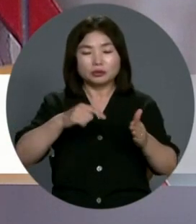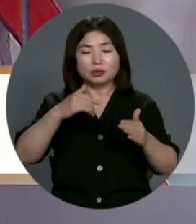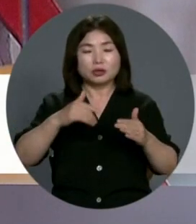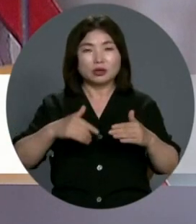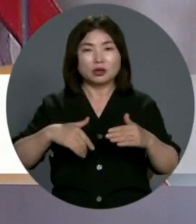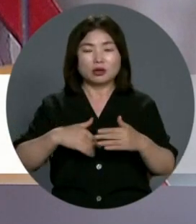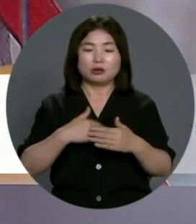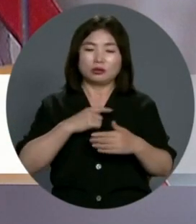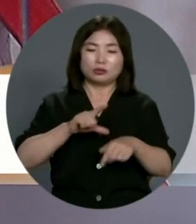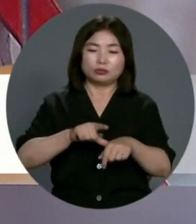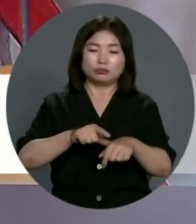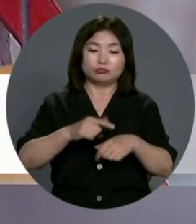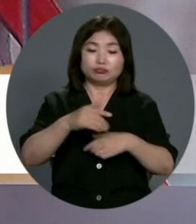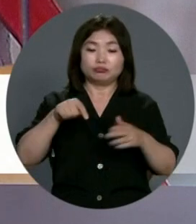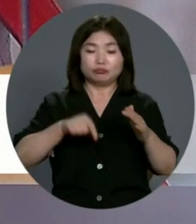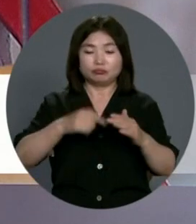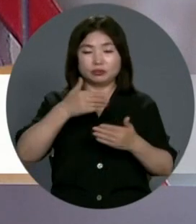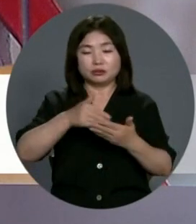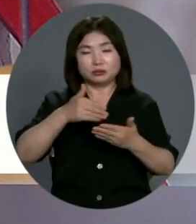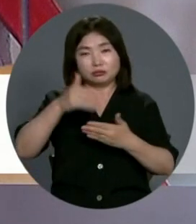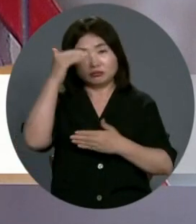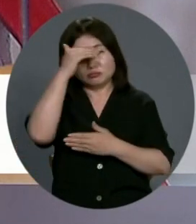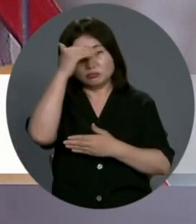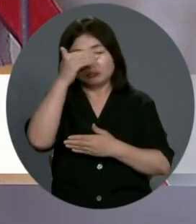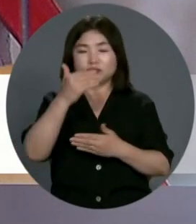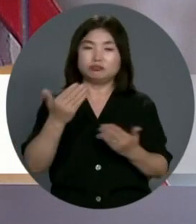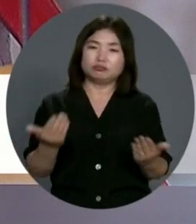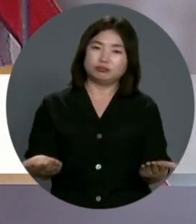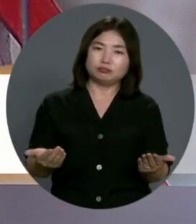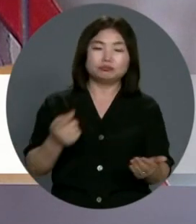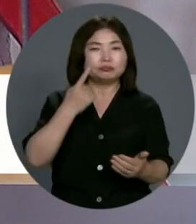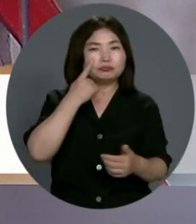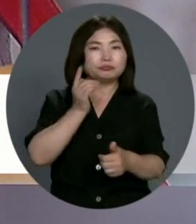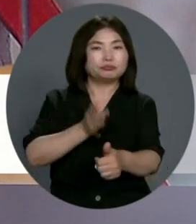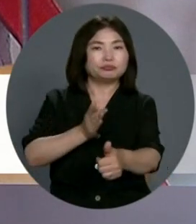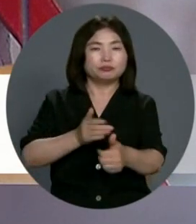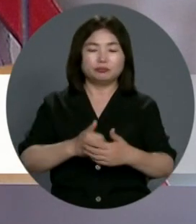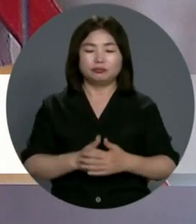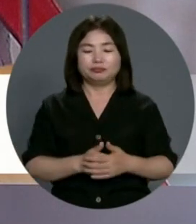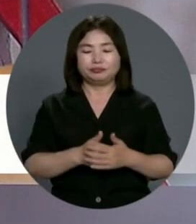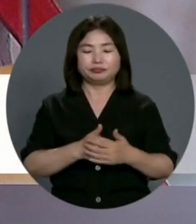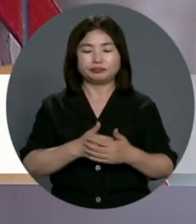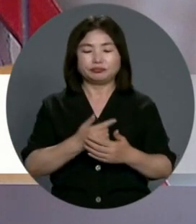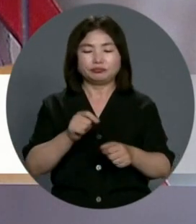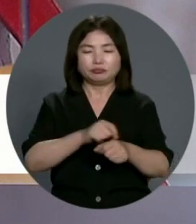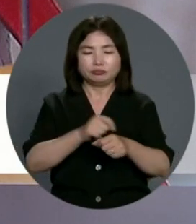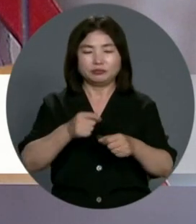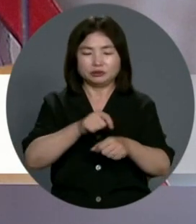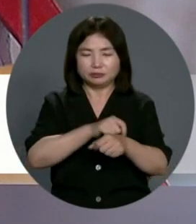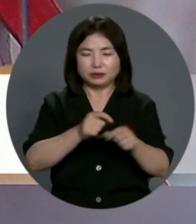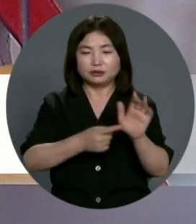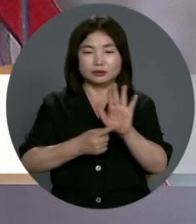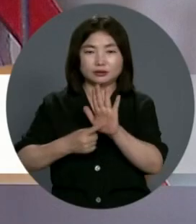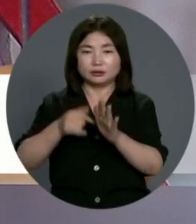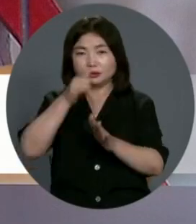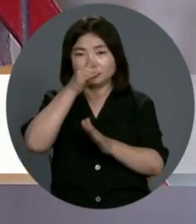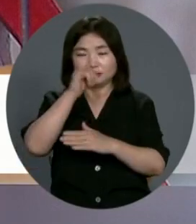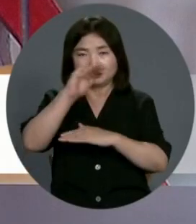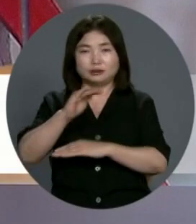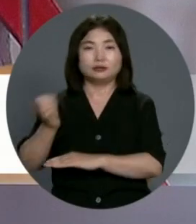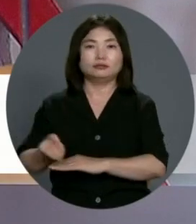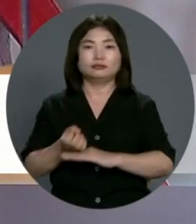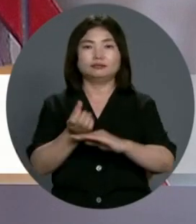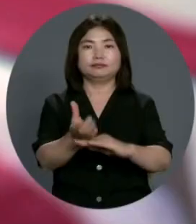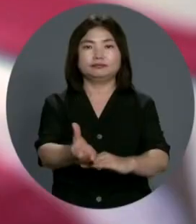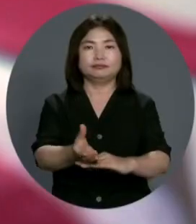식히며 여유 있게 미술 작품 감상해 보시는 건 어떨까요? 지역에서 열리는 특별한 전시회 소식을 이상원 기자가 소개해 드립니다.